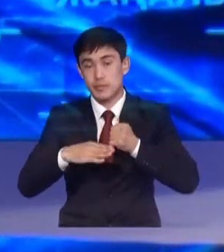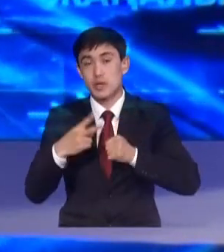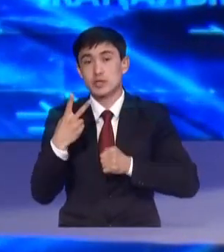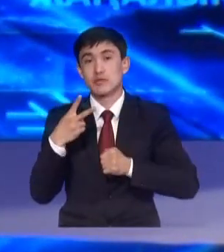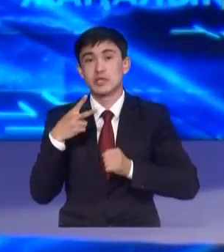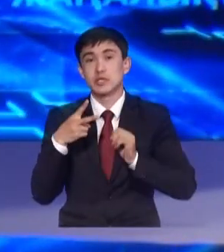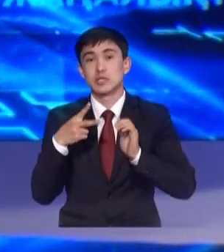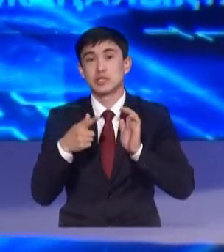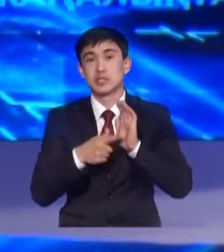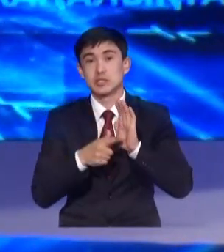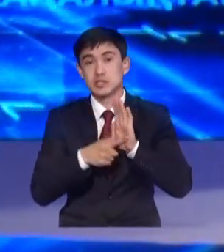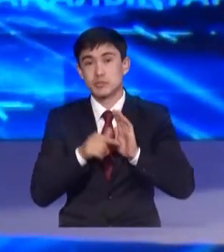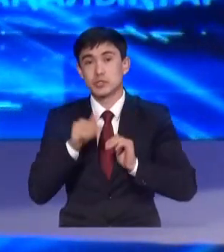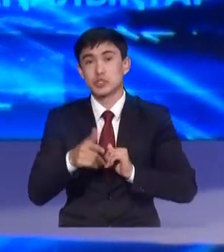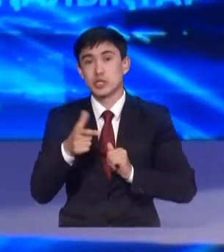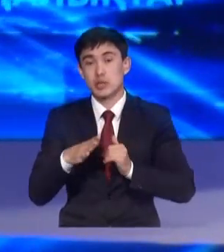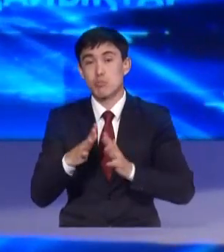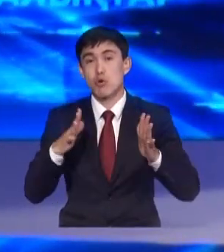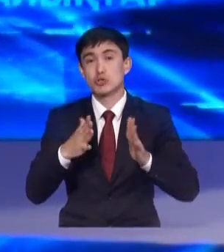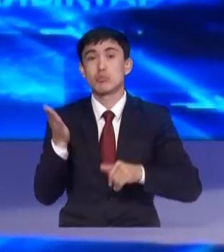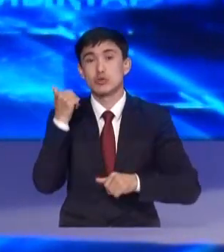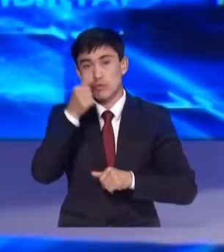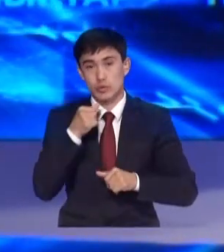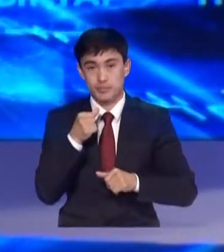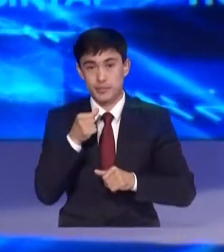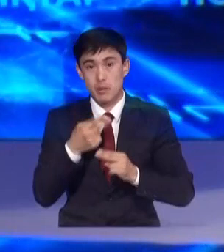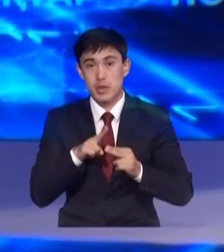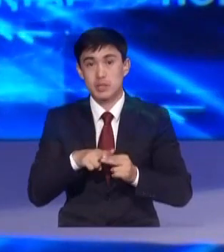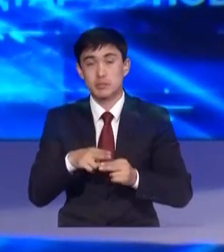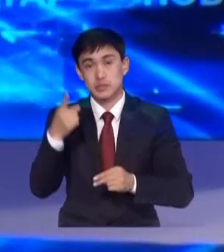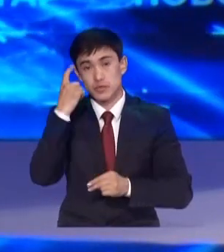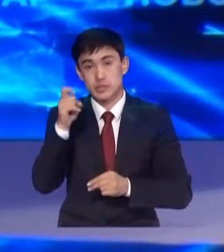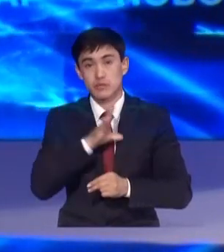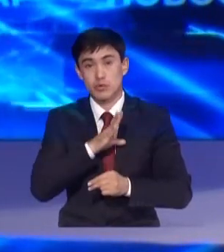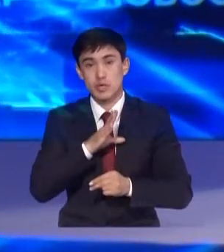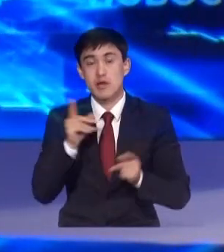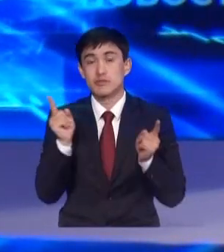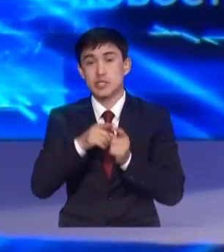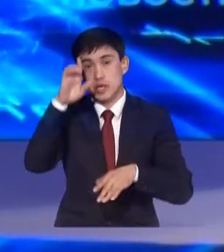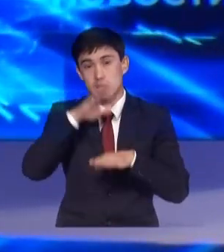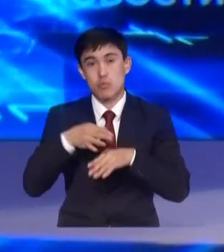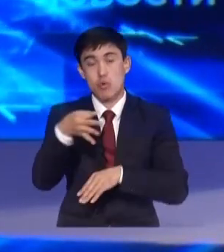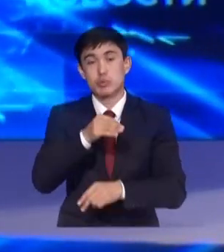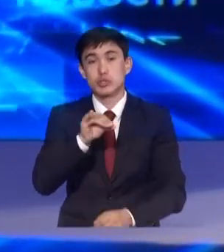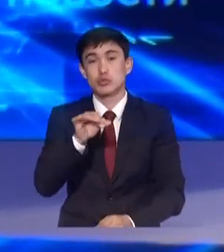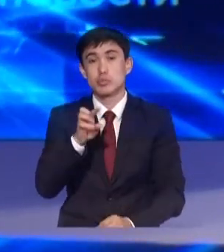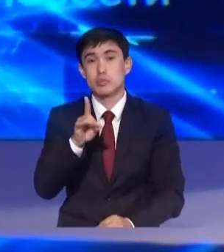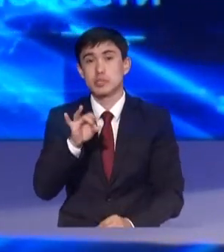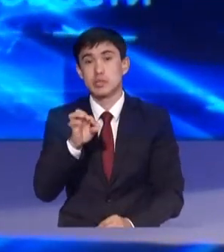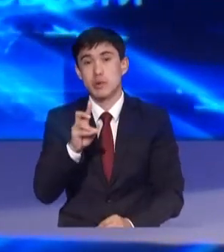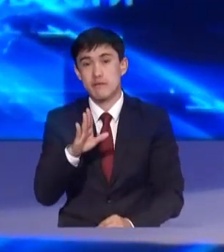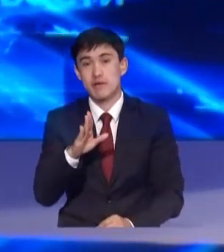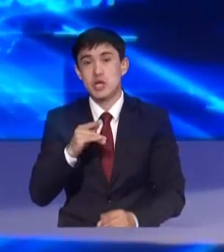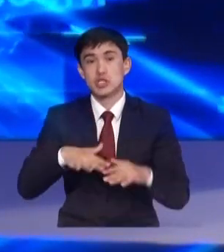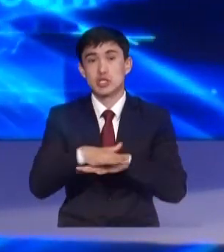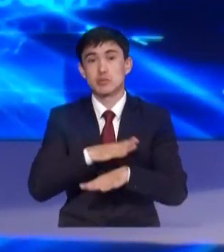на 2,7 тысяч гектаров больше, чем в прошлом году. Об этом стало известно в ходе встречи акима области ЖТСУ Бейбыта